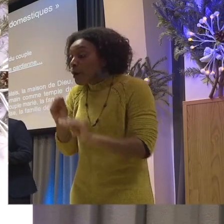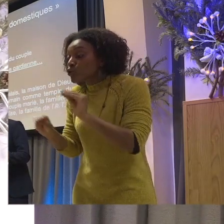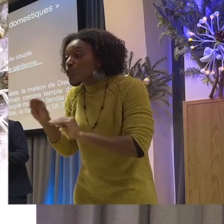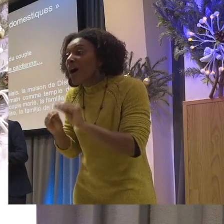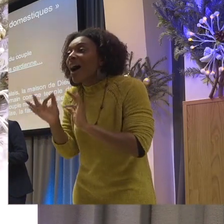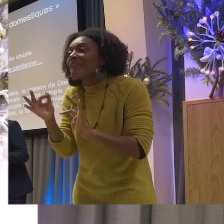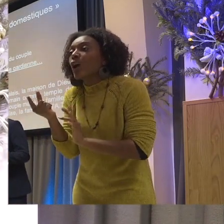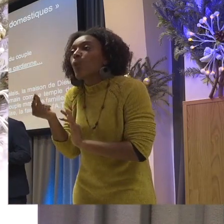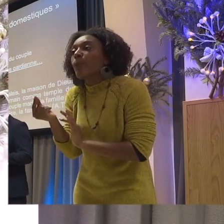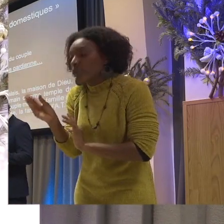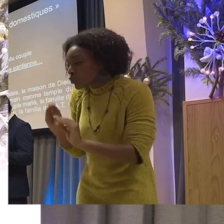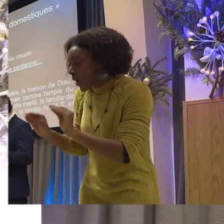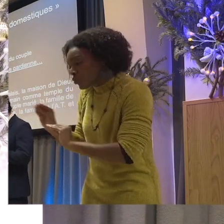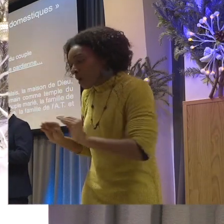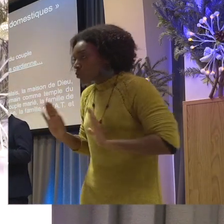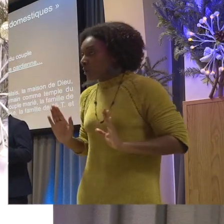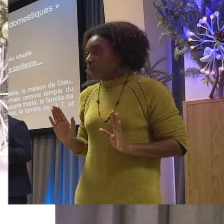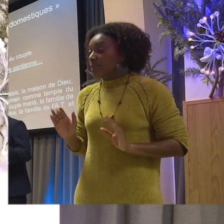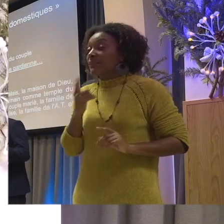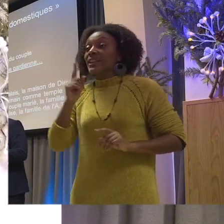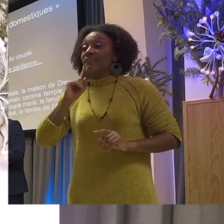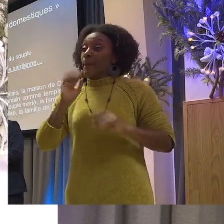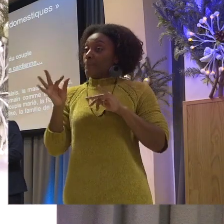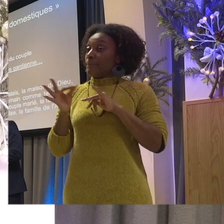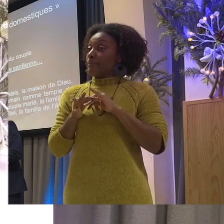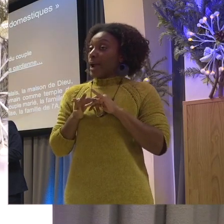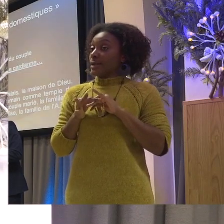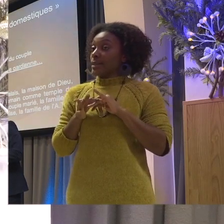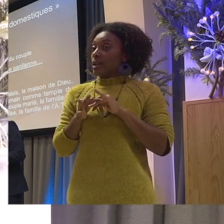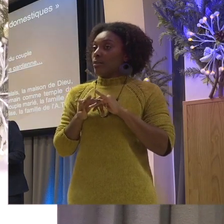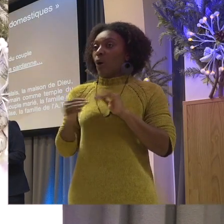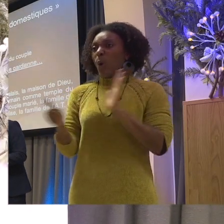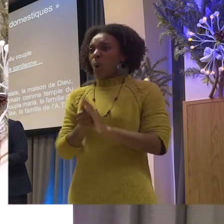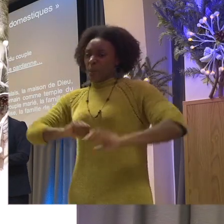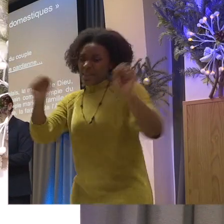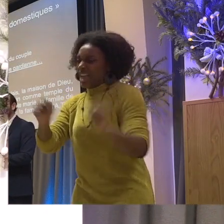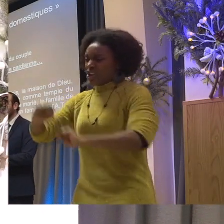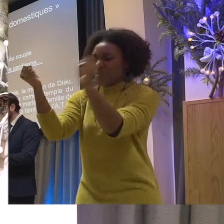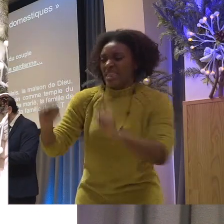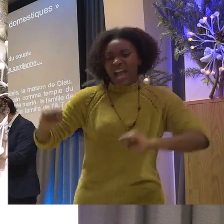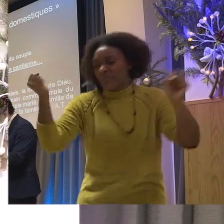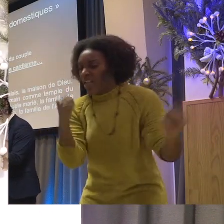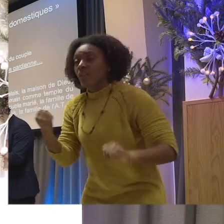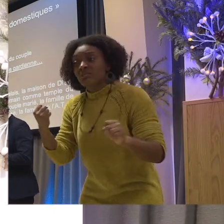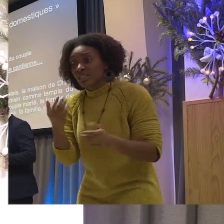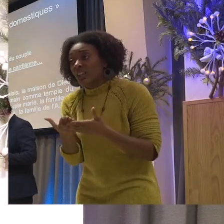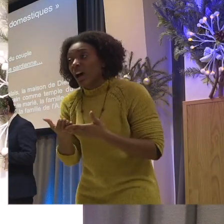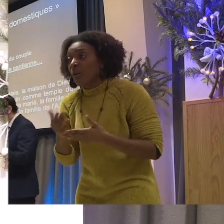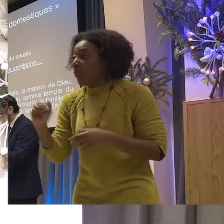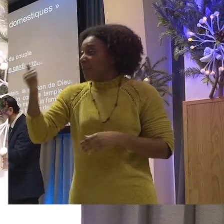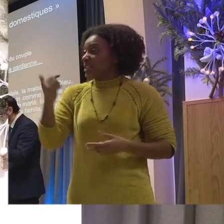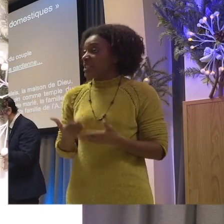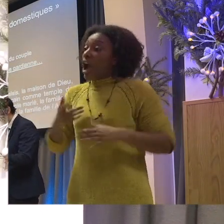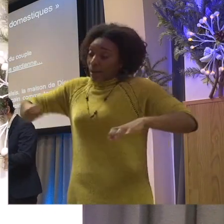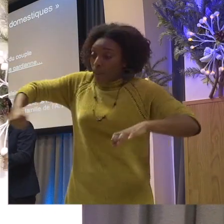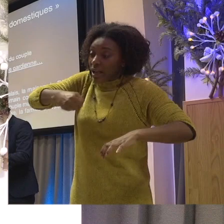couple. Alléluia. Une femme mariée n'a pas pour fonction principale de faire le ménage. Elle n'a pas pour fonction principale de